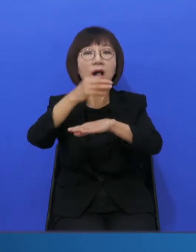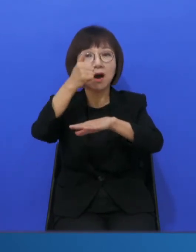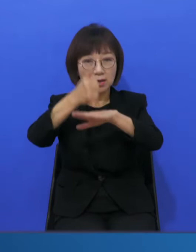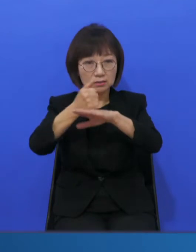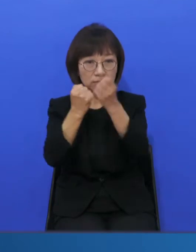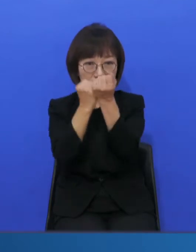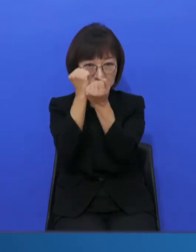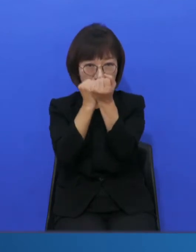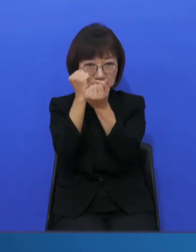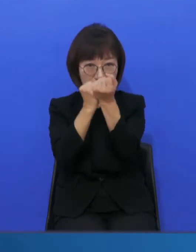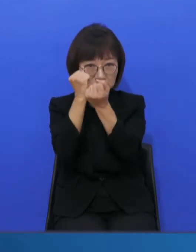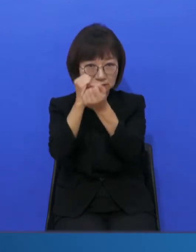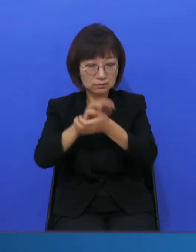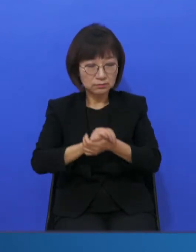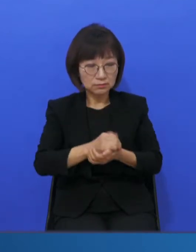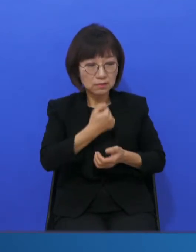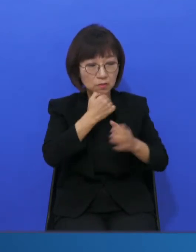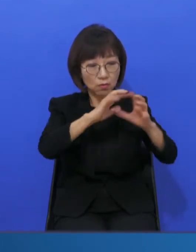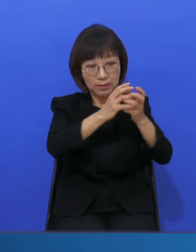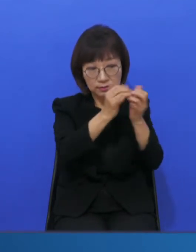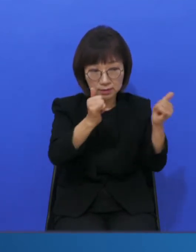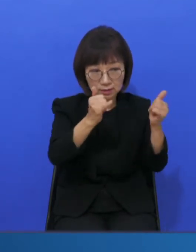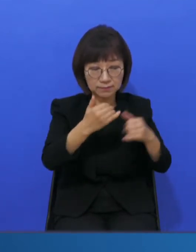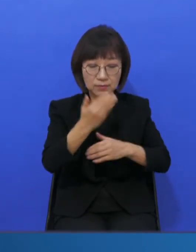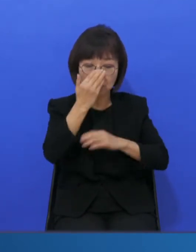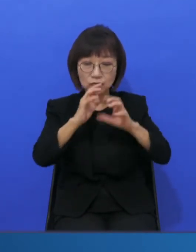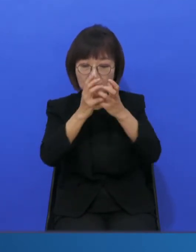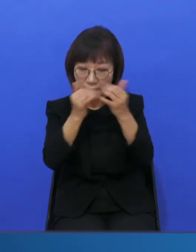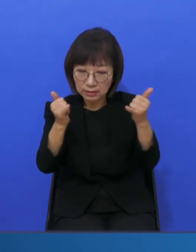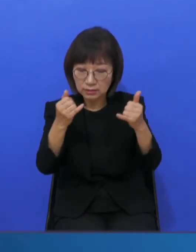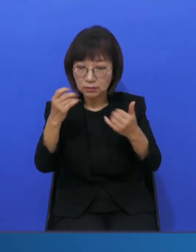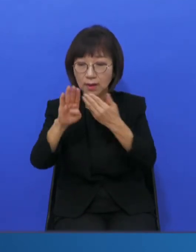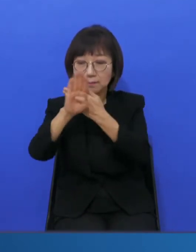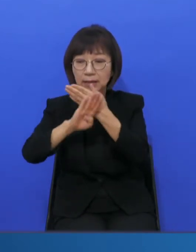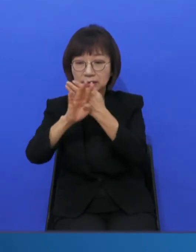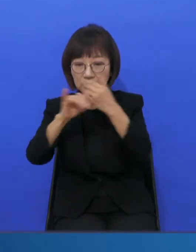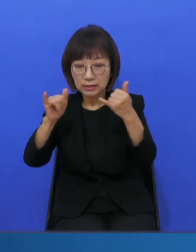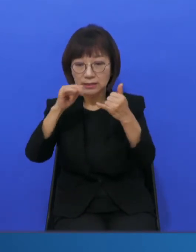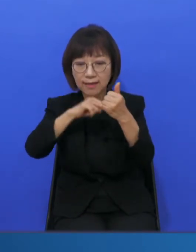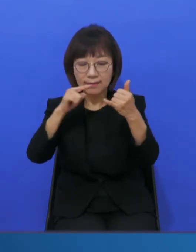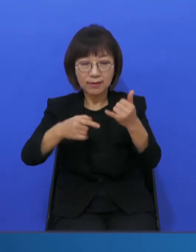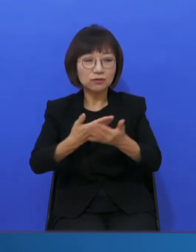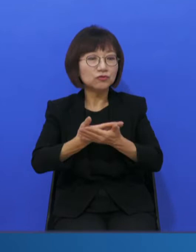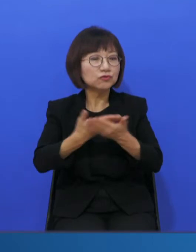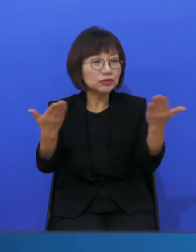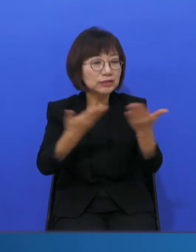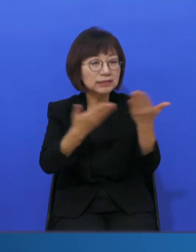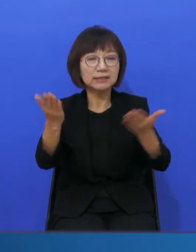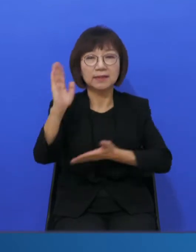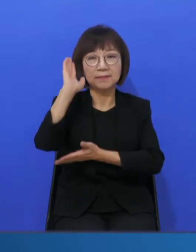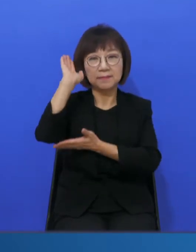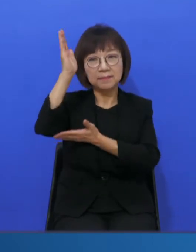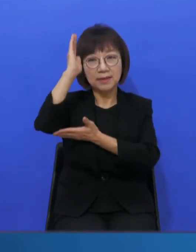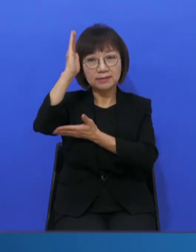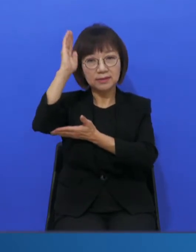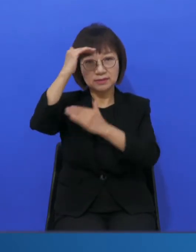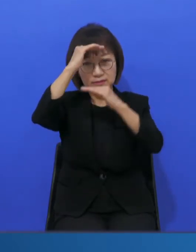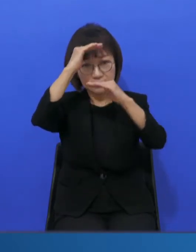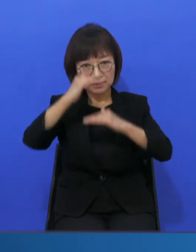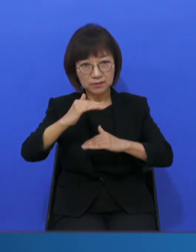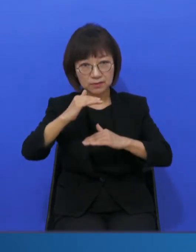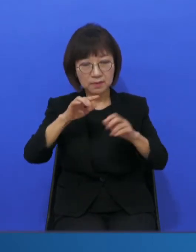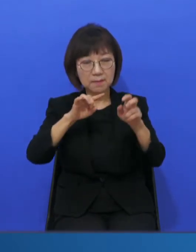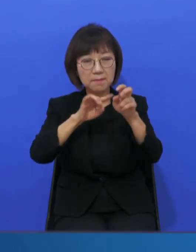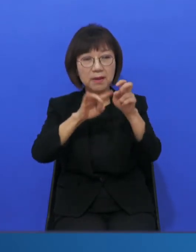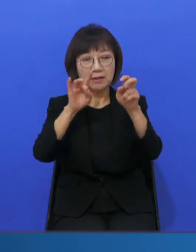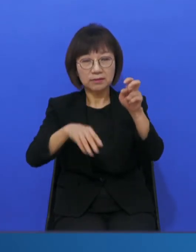드리는 메시지요, 유대인에게 주는 메시지요, 바리새인에게 주는 메시지입니다. It was a message to the Romans, it was a message to the Jews, and a message to the